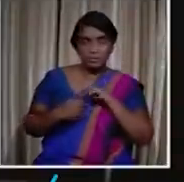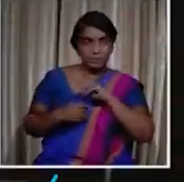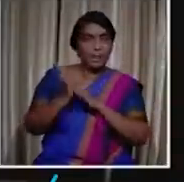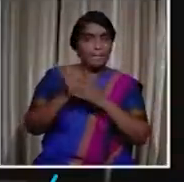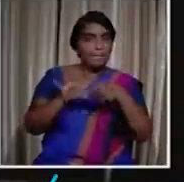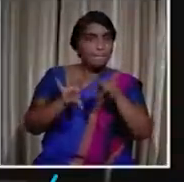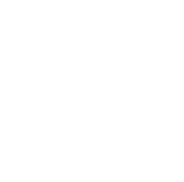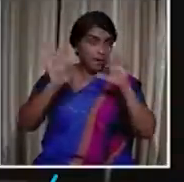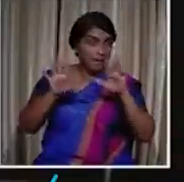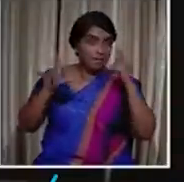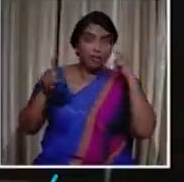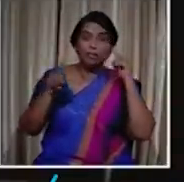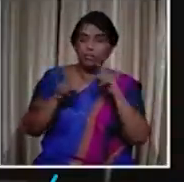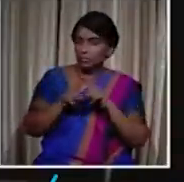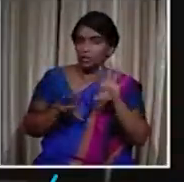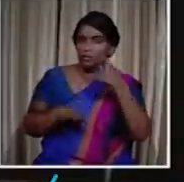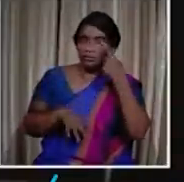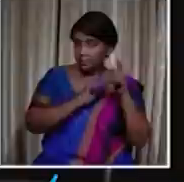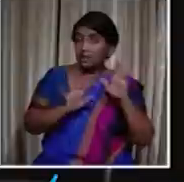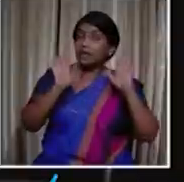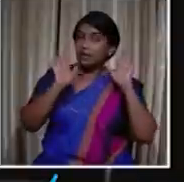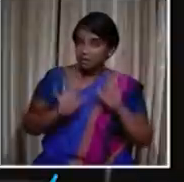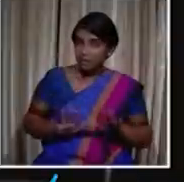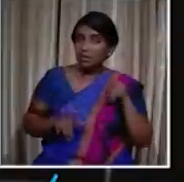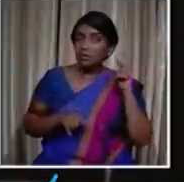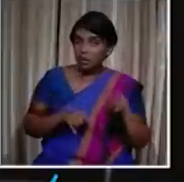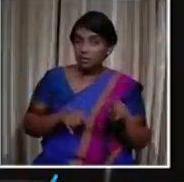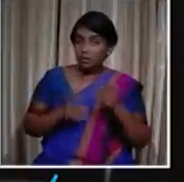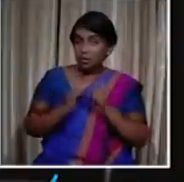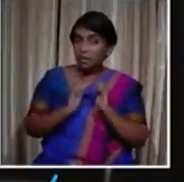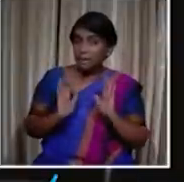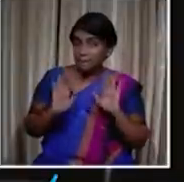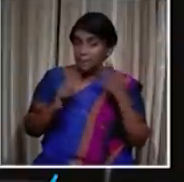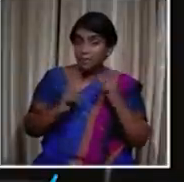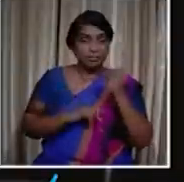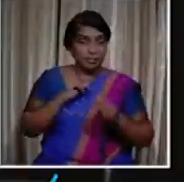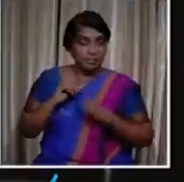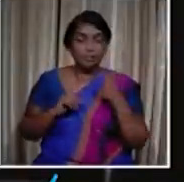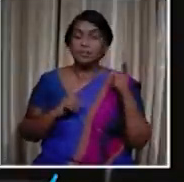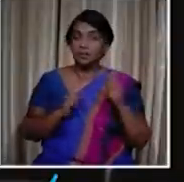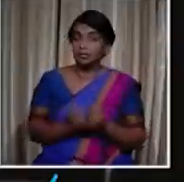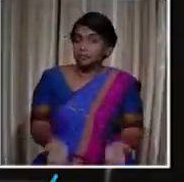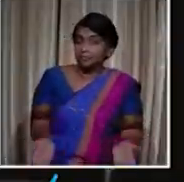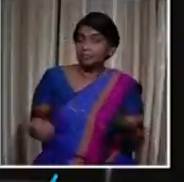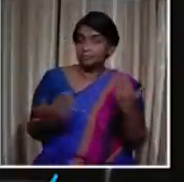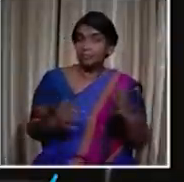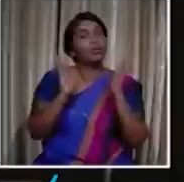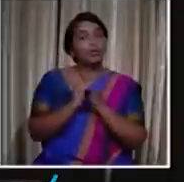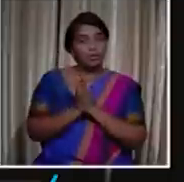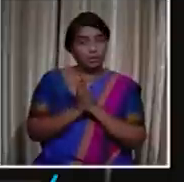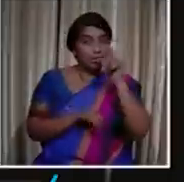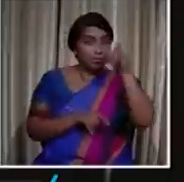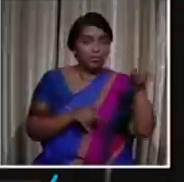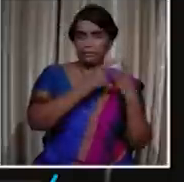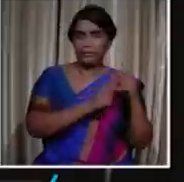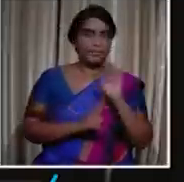9 වෙනිදා සිදුවීම ඉතාම කනගාටුදායක තත්වයක්. මේක ආරම්භුනේ අර්ලියගහ මන්දිරේ. උසිගන්නපු ඒ සීළු දෙනාම මේකට